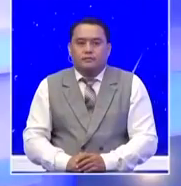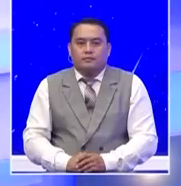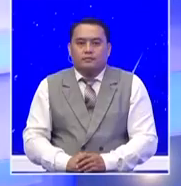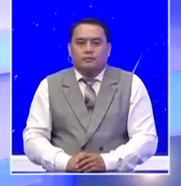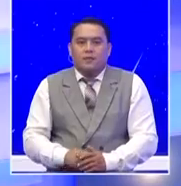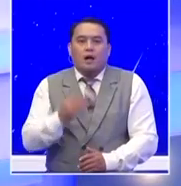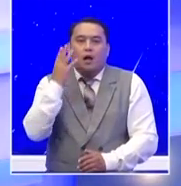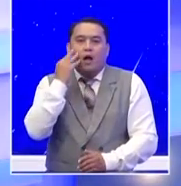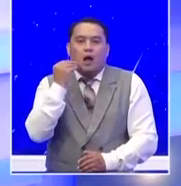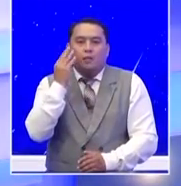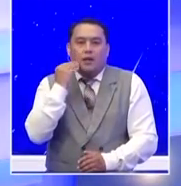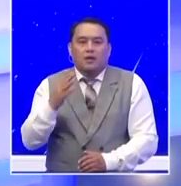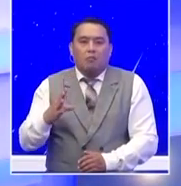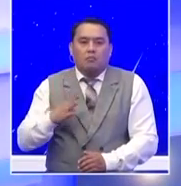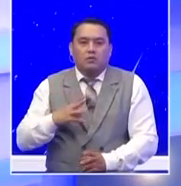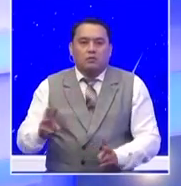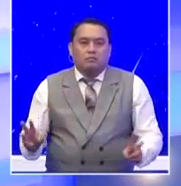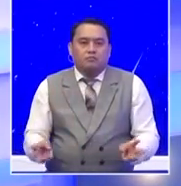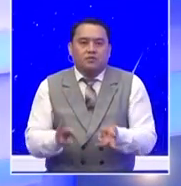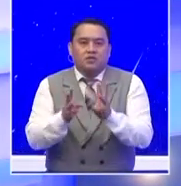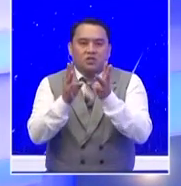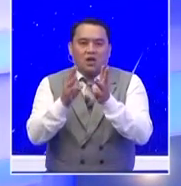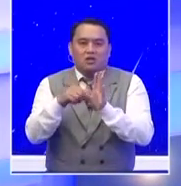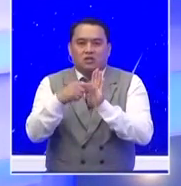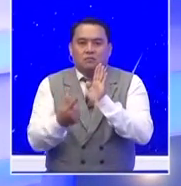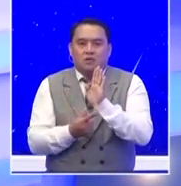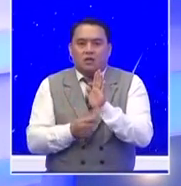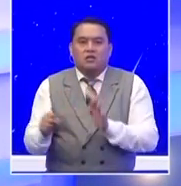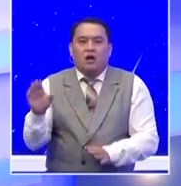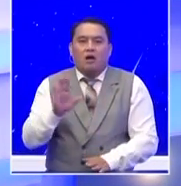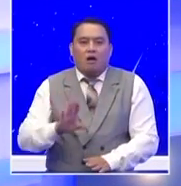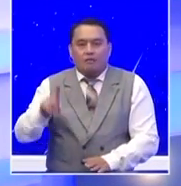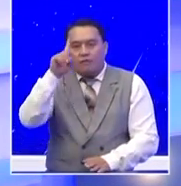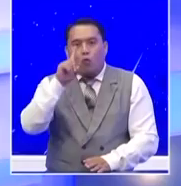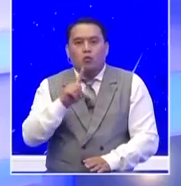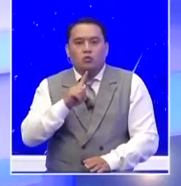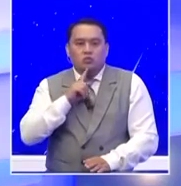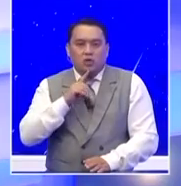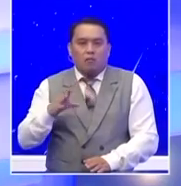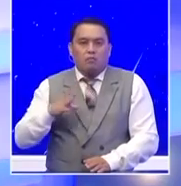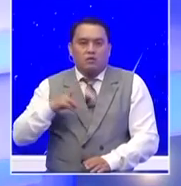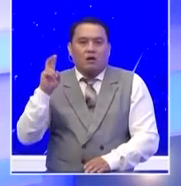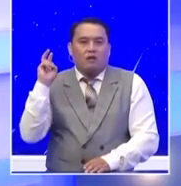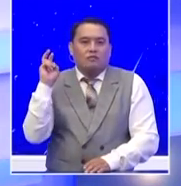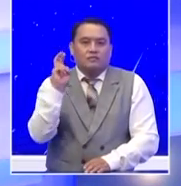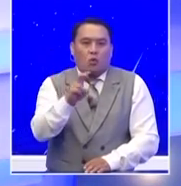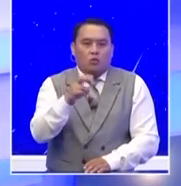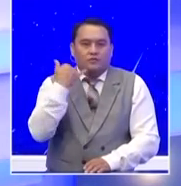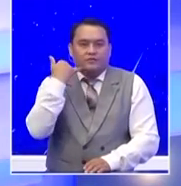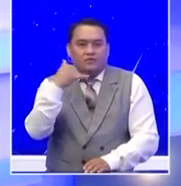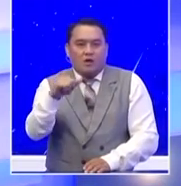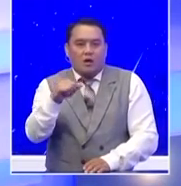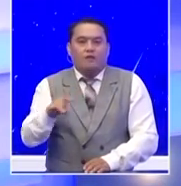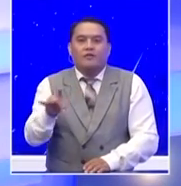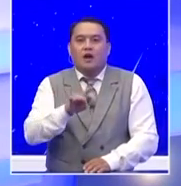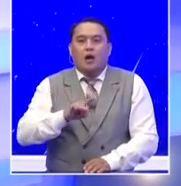В Алатауском районе города Алматы произошел пожар. 17 августа в 13:20 пожарные расчеты выехали на сообщение о возгорании в